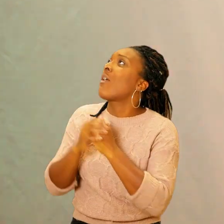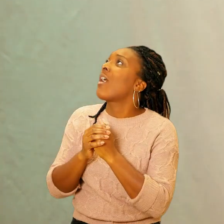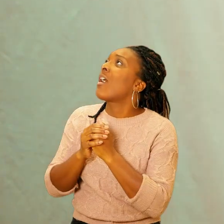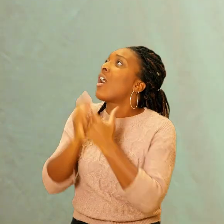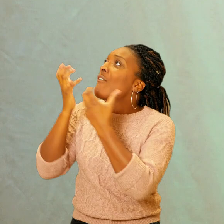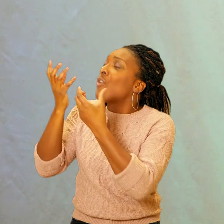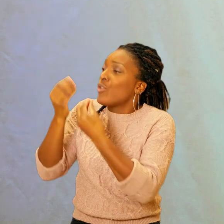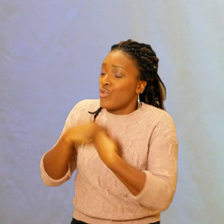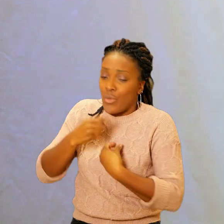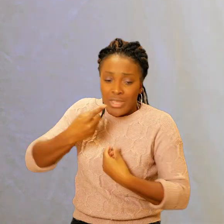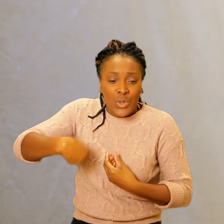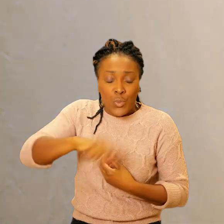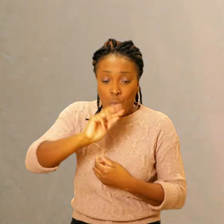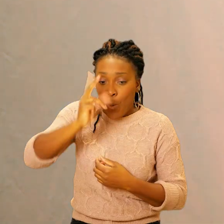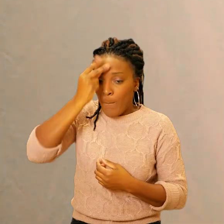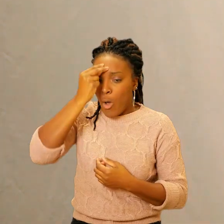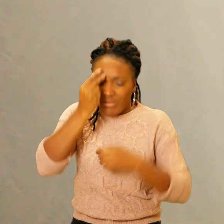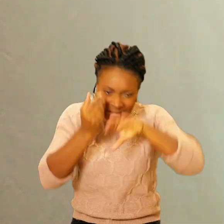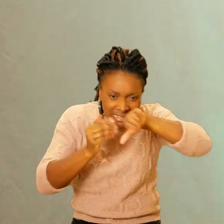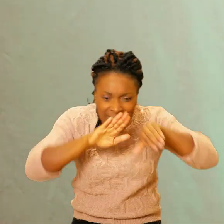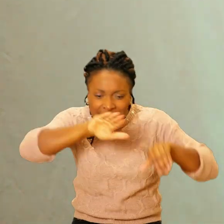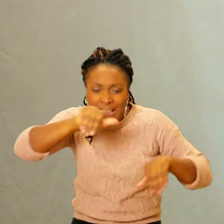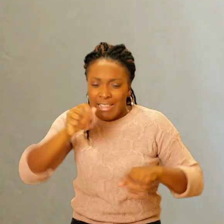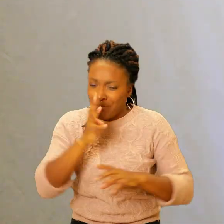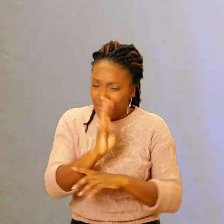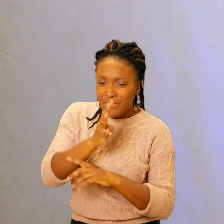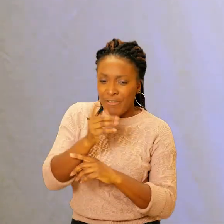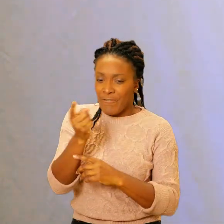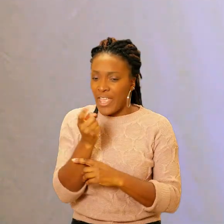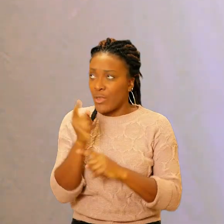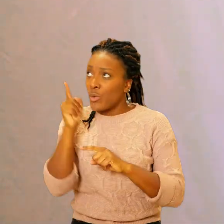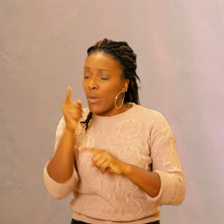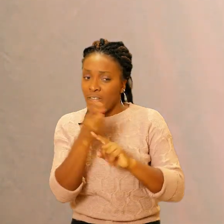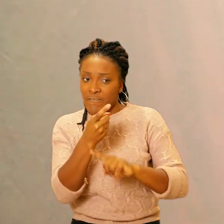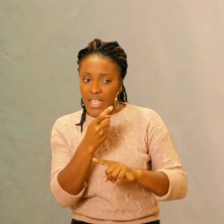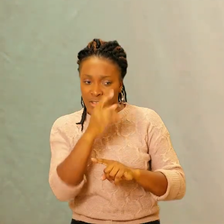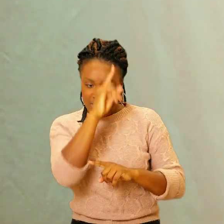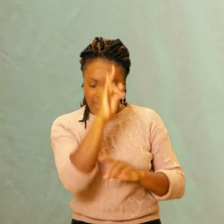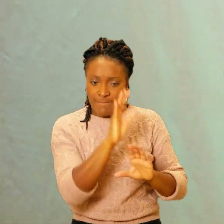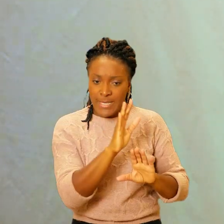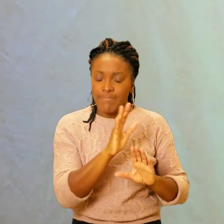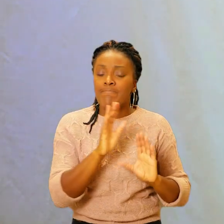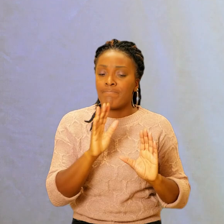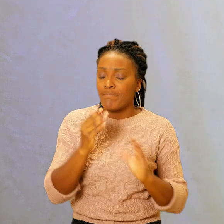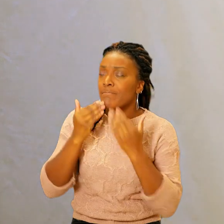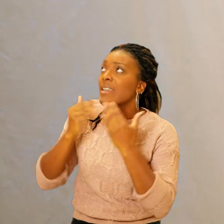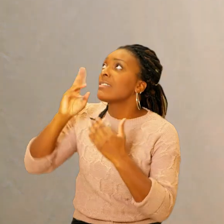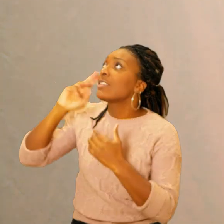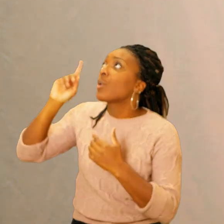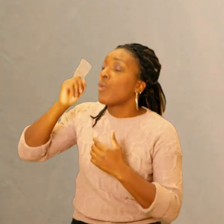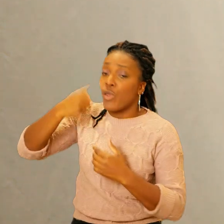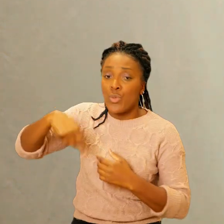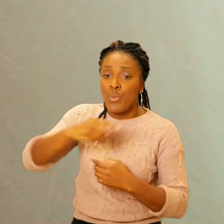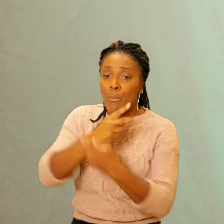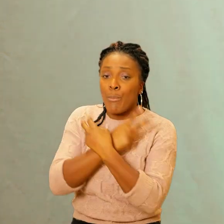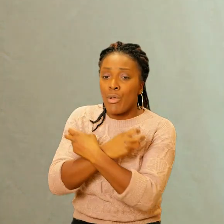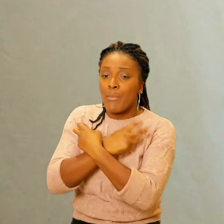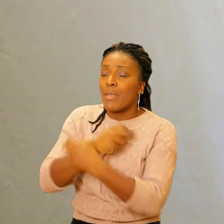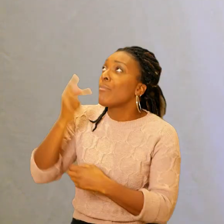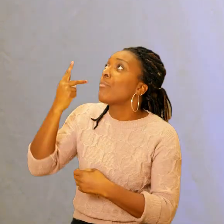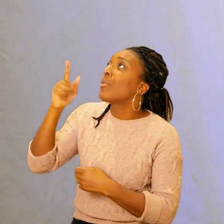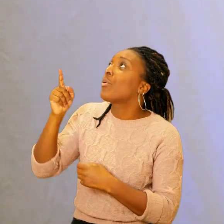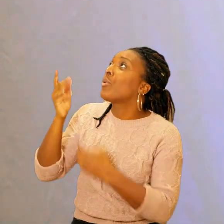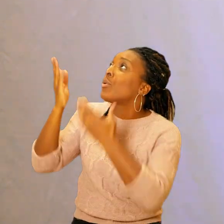de comprendre, de discerner ce qui vient de toi, de ce qui vient de l'adversaire. Merci Seigneur, parce que nous sommes tes brebis. Seigneur, tu es